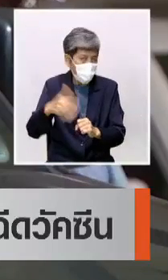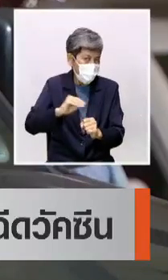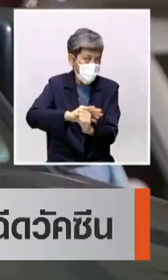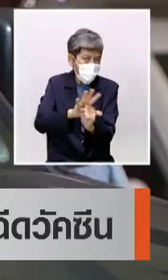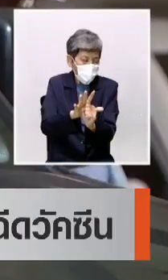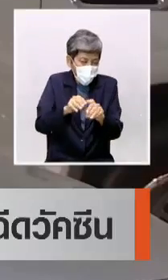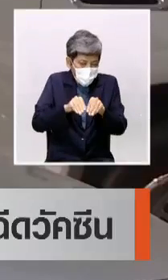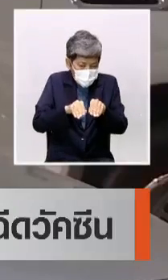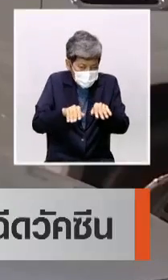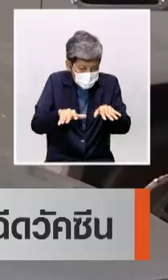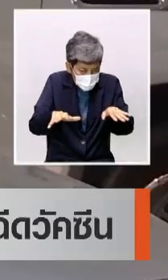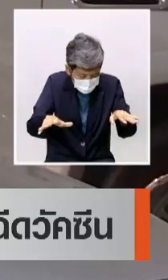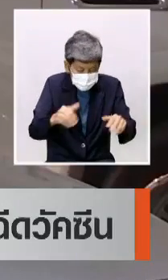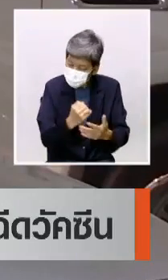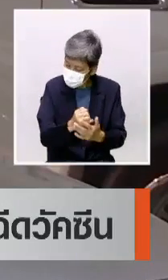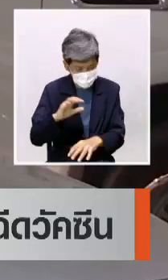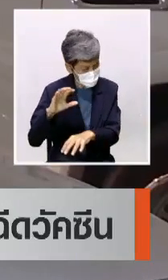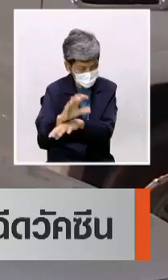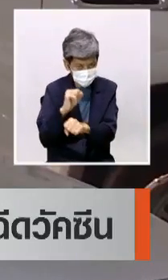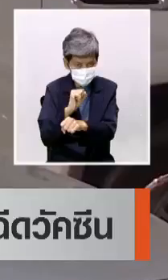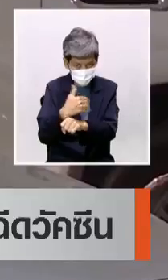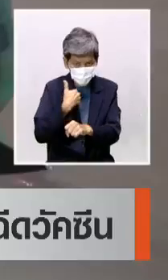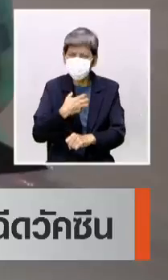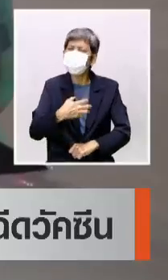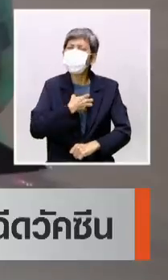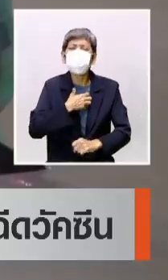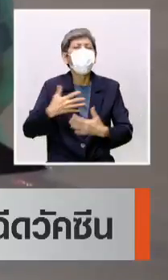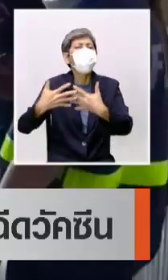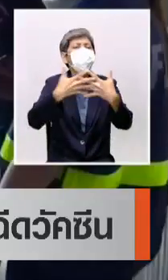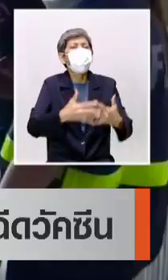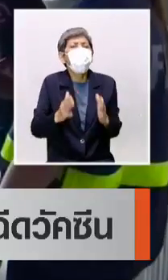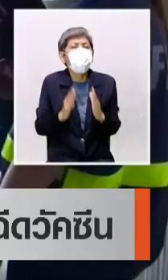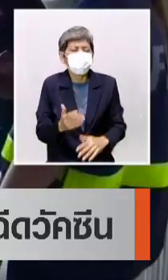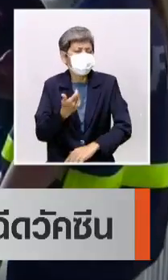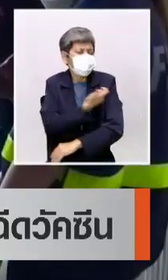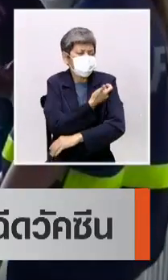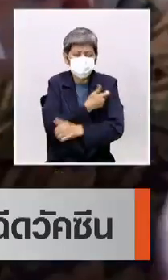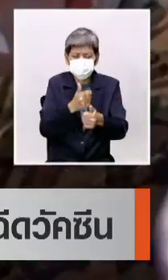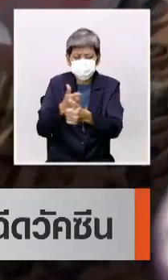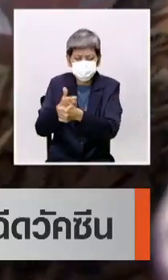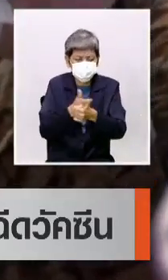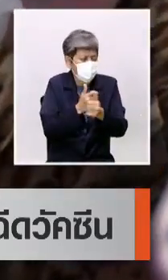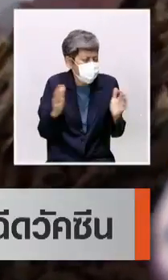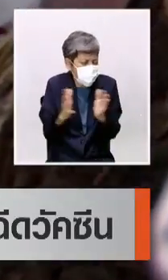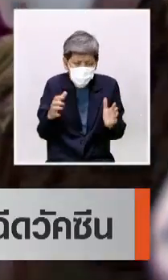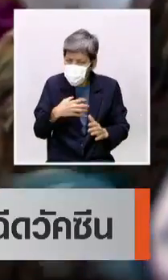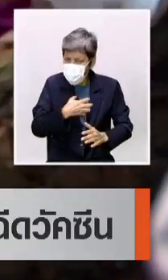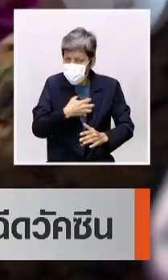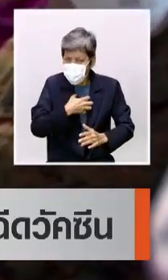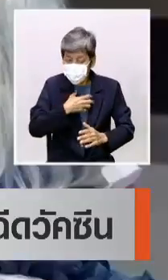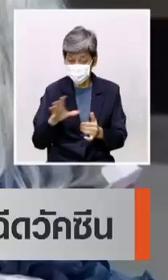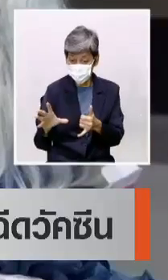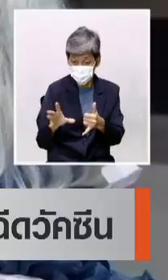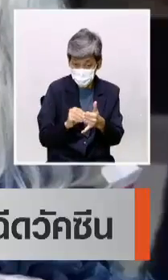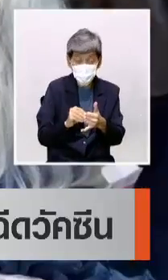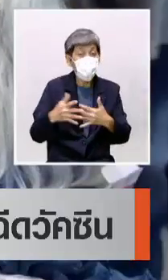ดเท่าที่ไบเดนเคยทำมาเลยนะคะจุดประสงค์ก็เพื่อทำให้ชาวอเมริกันฉีดวัคซีนต้านโควิดให้มากที่สุดหลังจากผู้ติดเชื้อโ